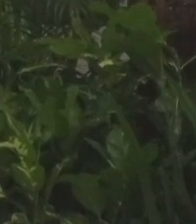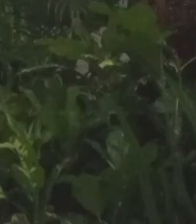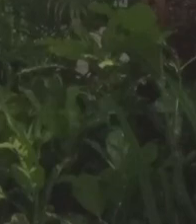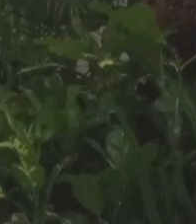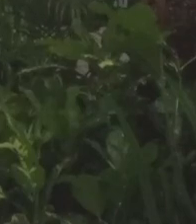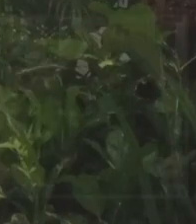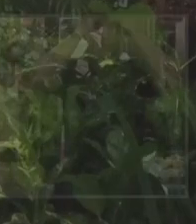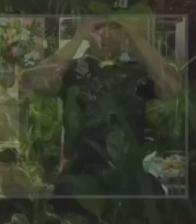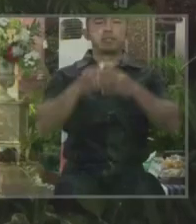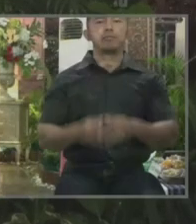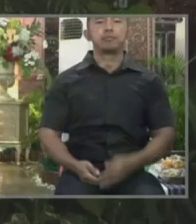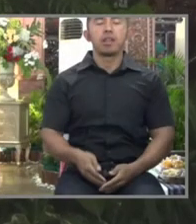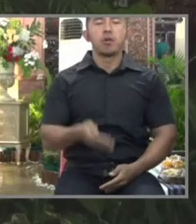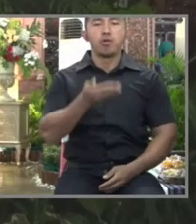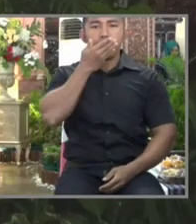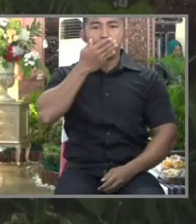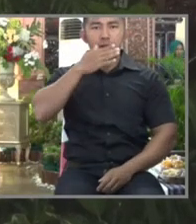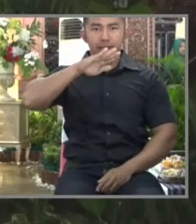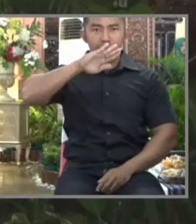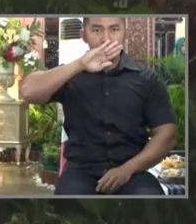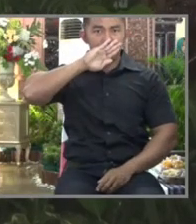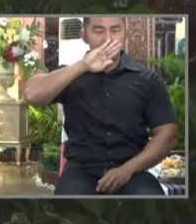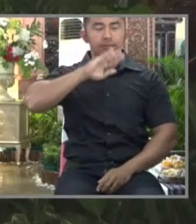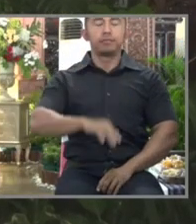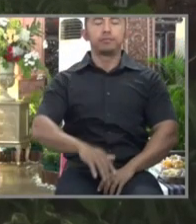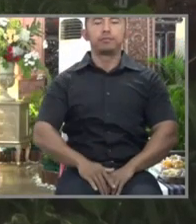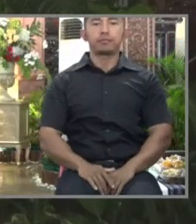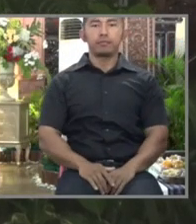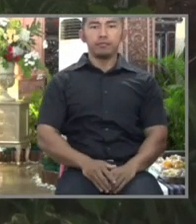sallama. Walhamdulillahi rabbil alamin.